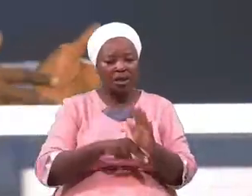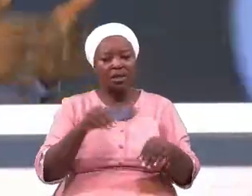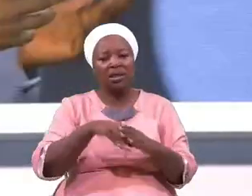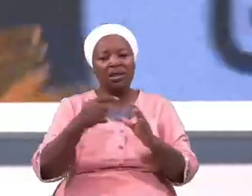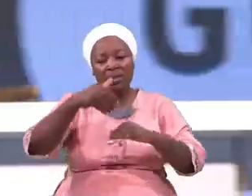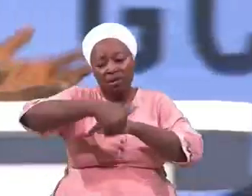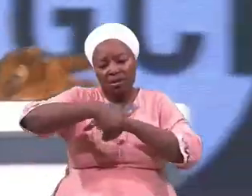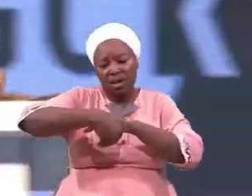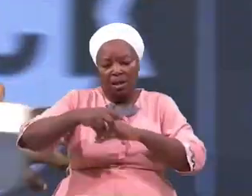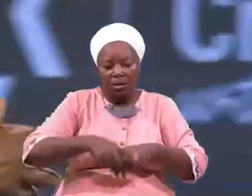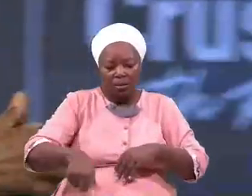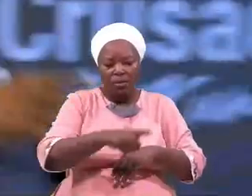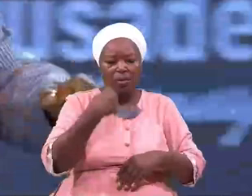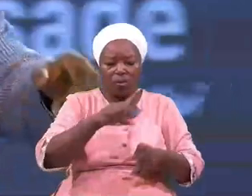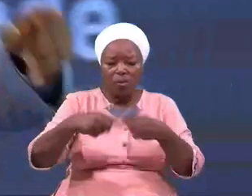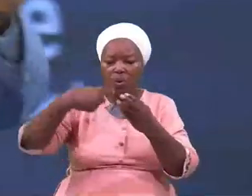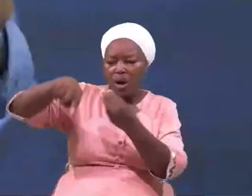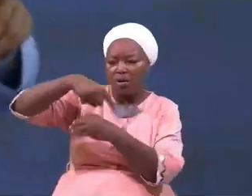nuit.